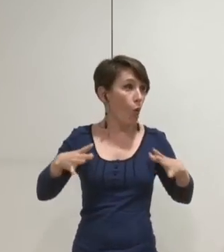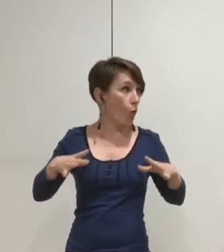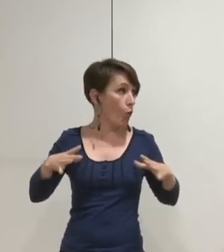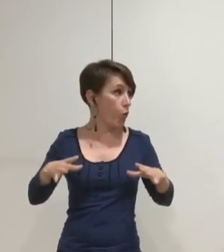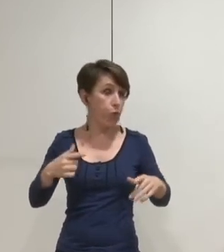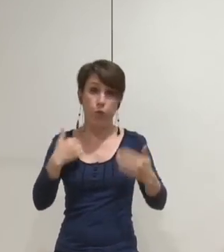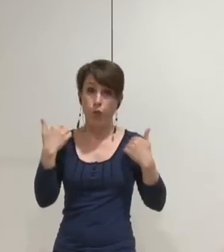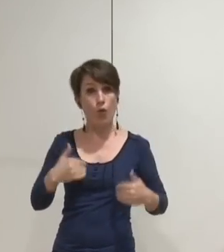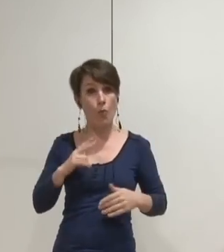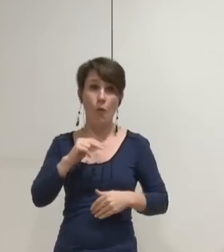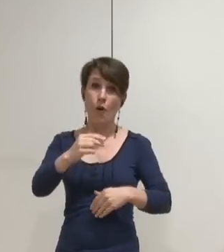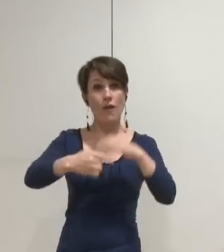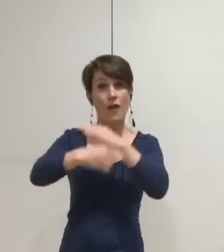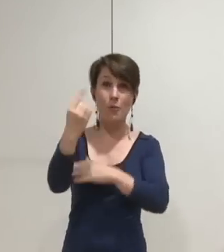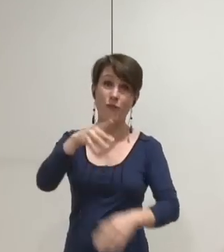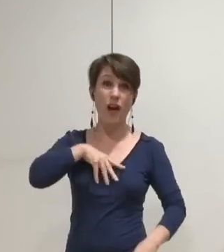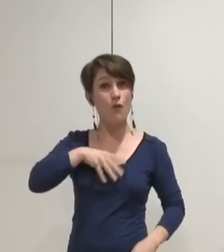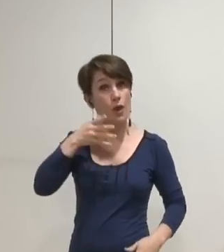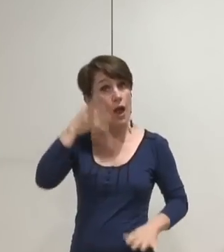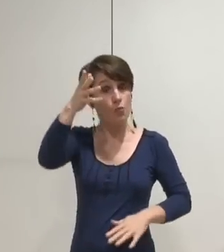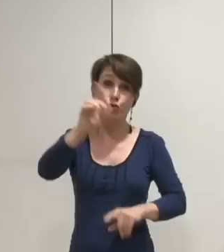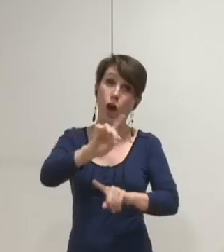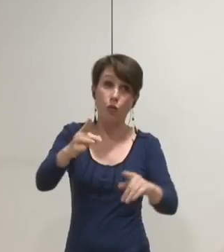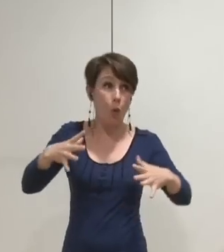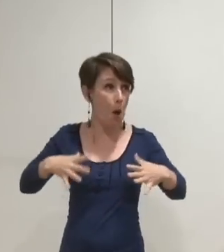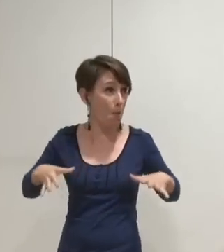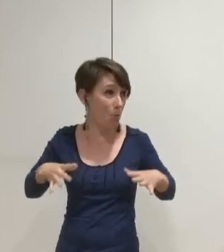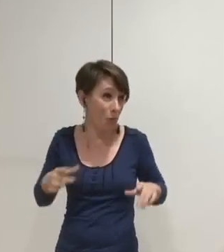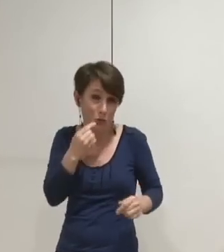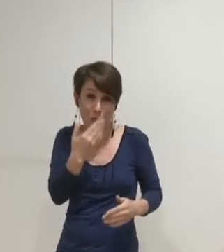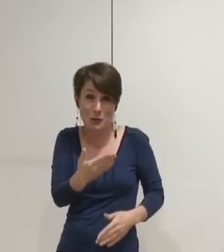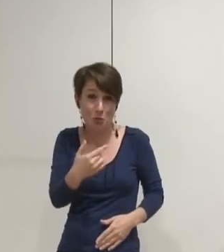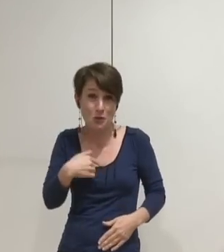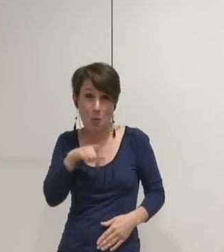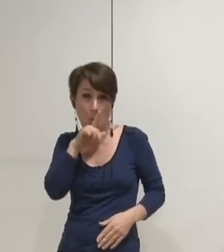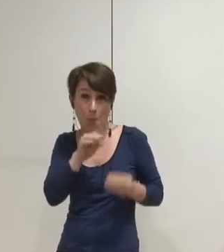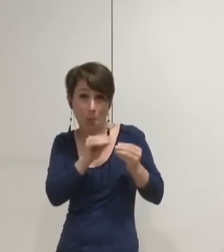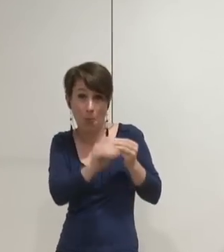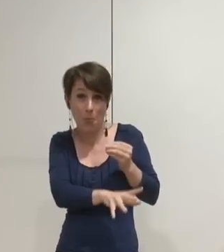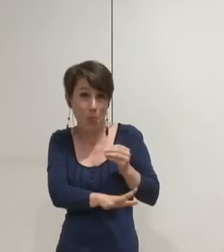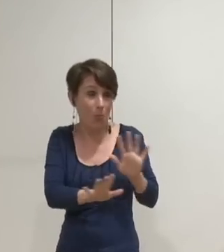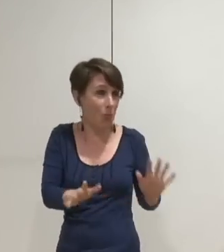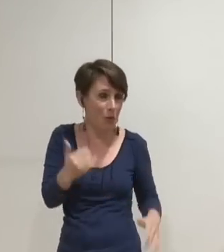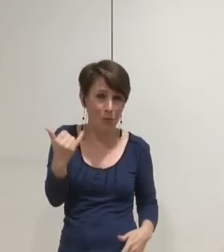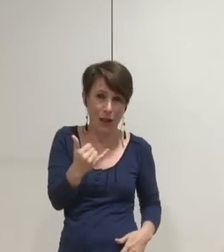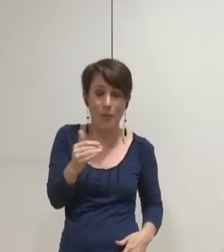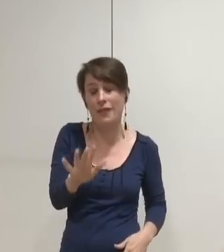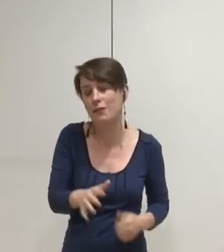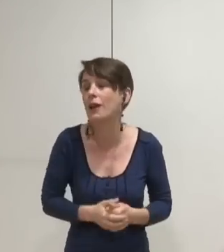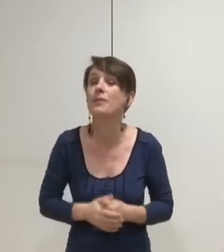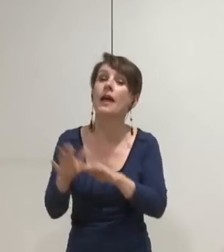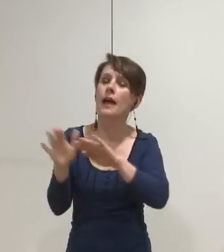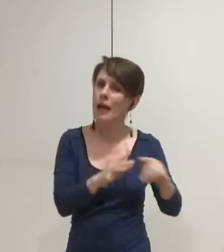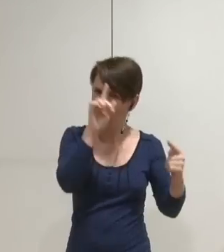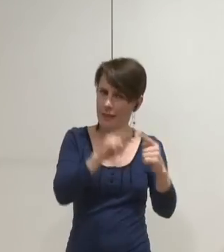la carrière d'AV avocat après mes mandats je vous ai passé cette cette précision alors par contre sur la question de la